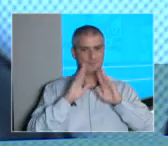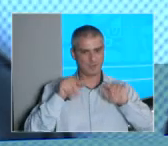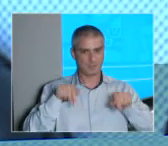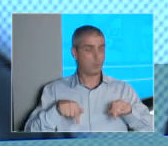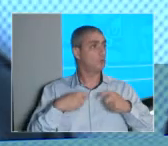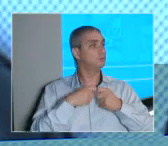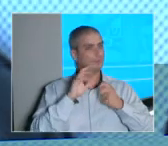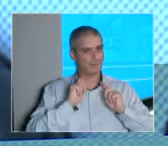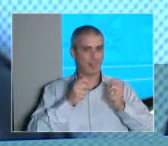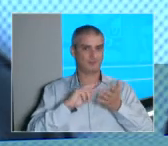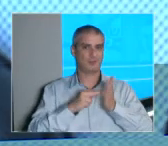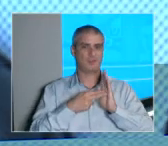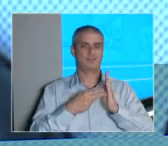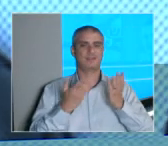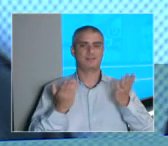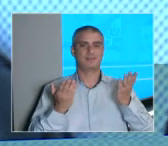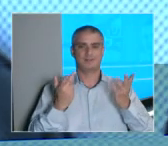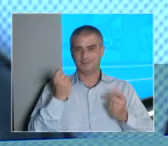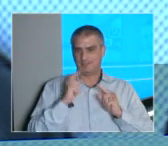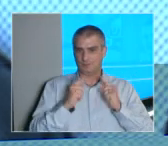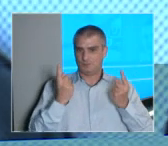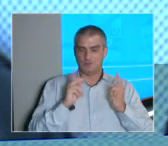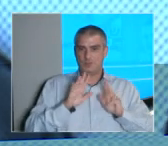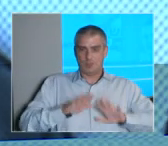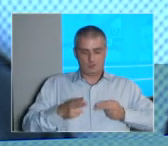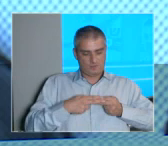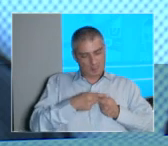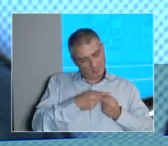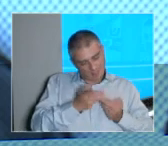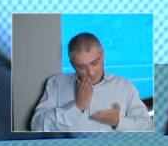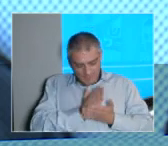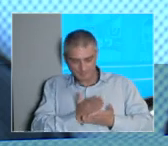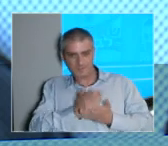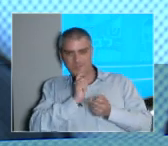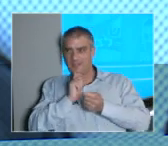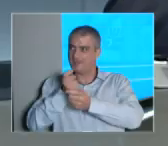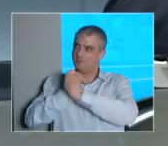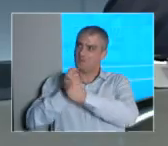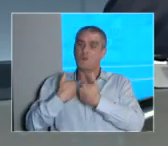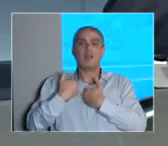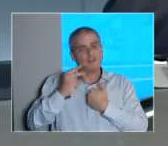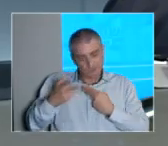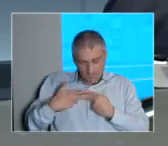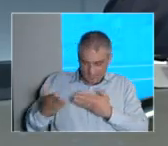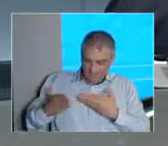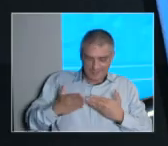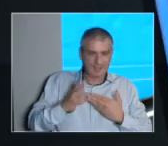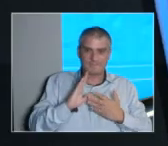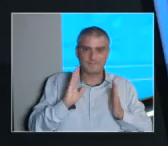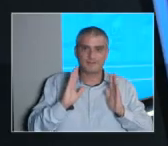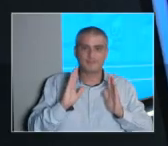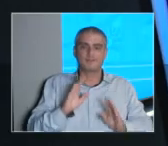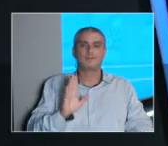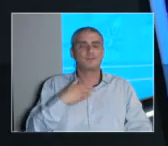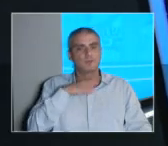כאן. שותפים גם להגשת תוכנית. גם להגשת תוכנית. זה קצת מוזר לי לא לשבת לידך, אלא בעמדת המוראיין. אפשר להתקרב, אפשר להתקרב. אל תיתן למרחק